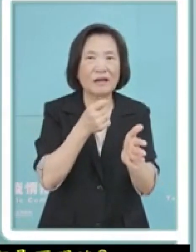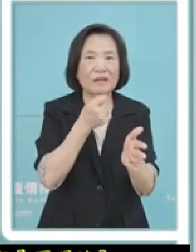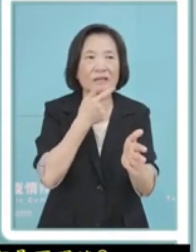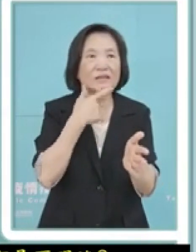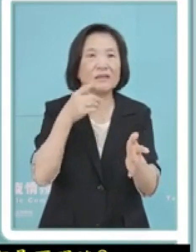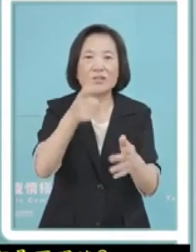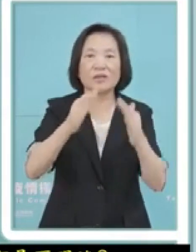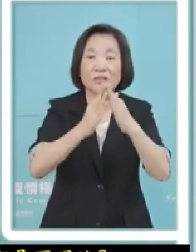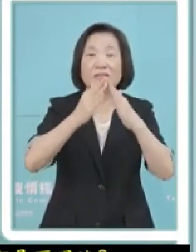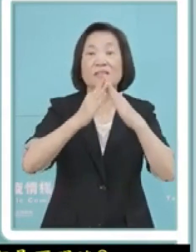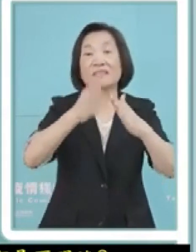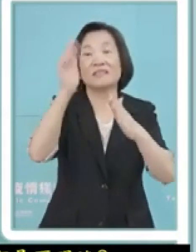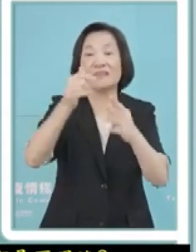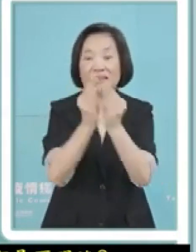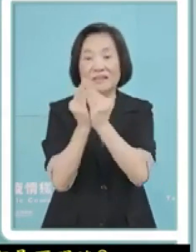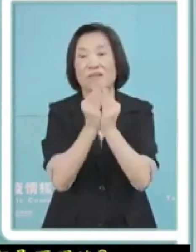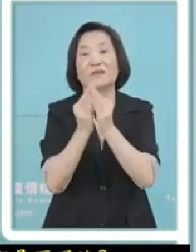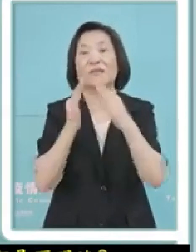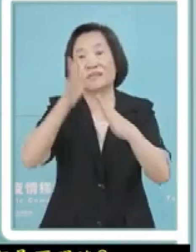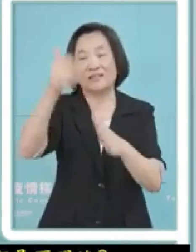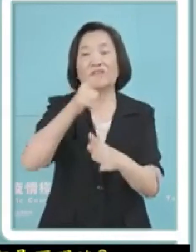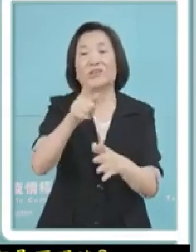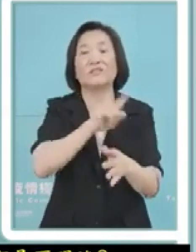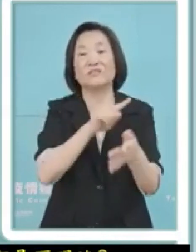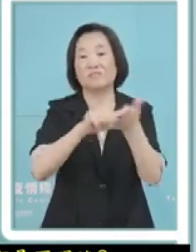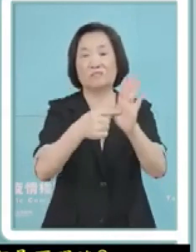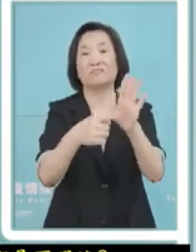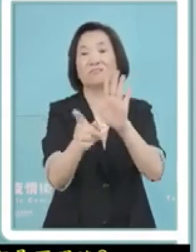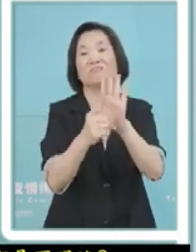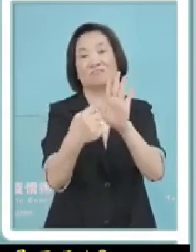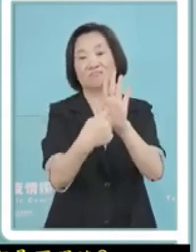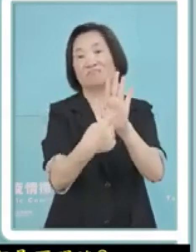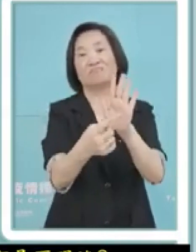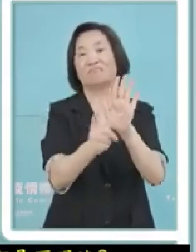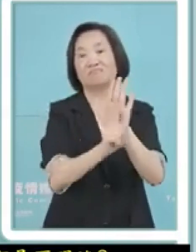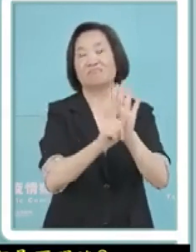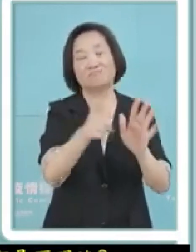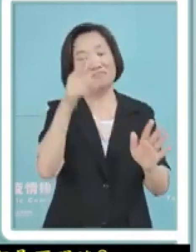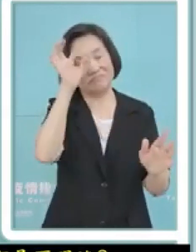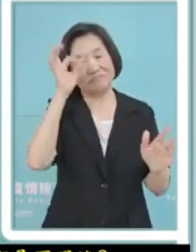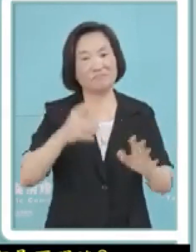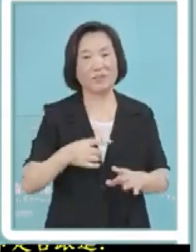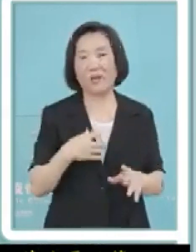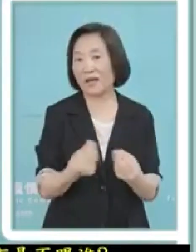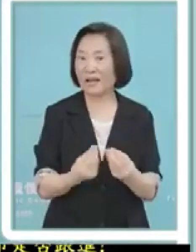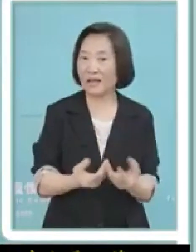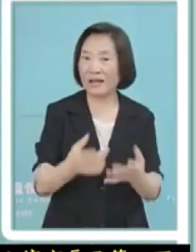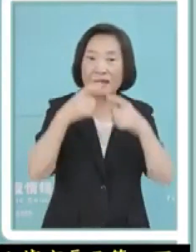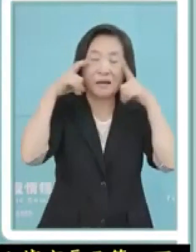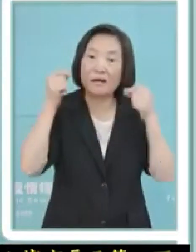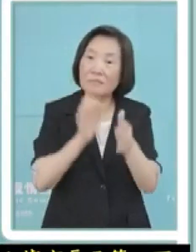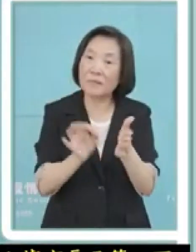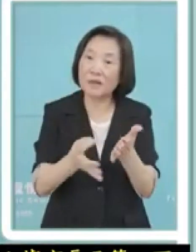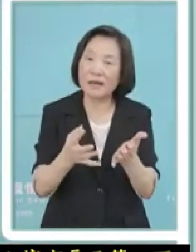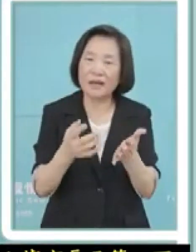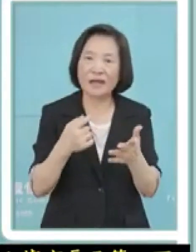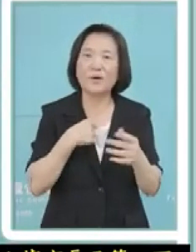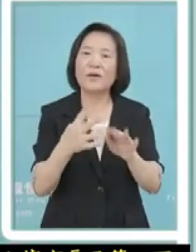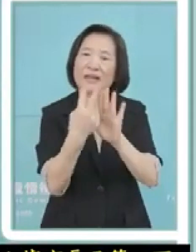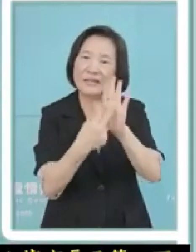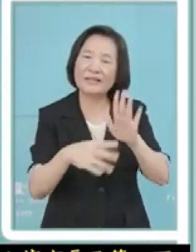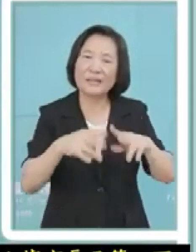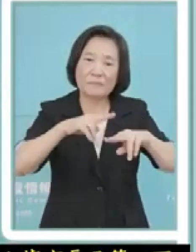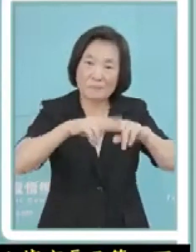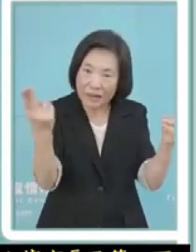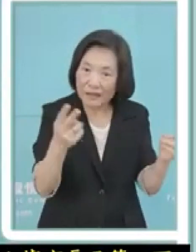遍给大家看一看，我们再决定说这个要怎么处理。不过这样呢，刚才已经讲过嘛，解封是这样的